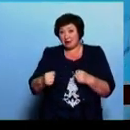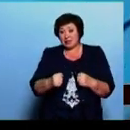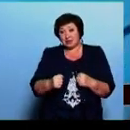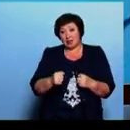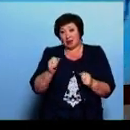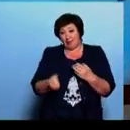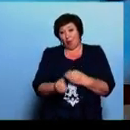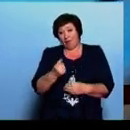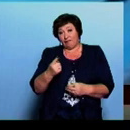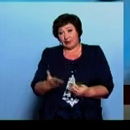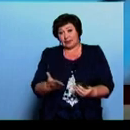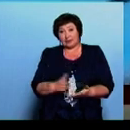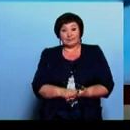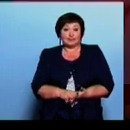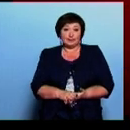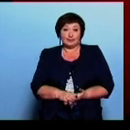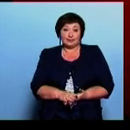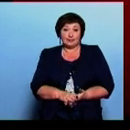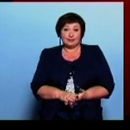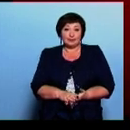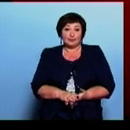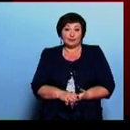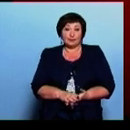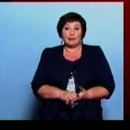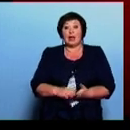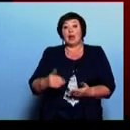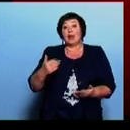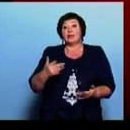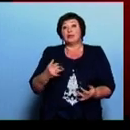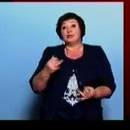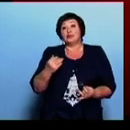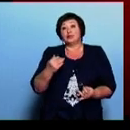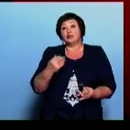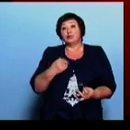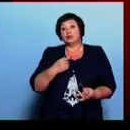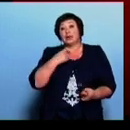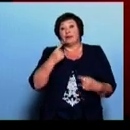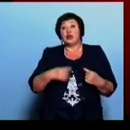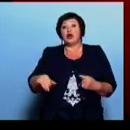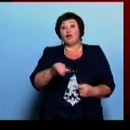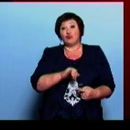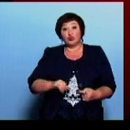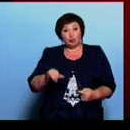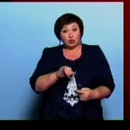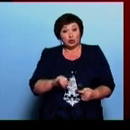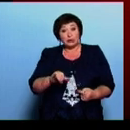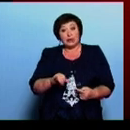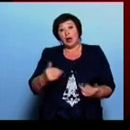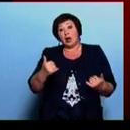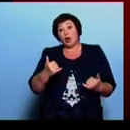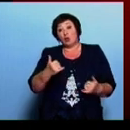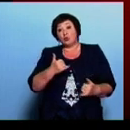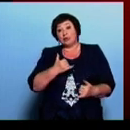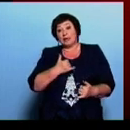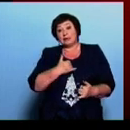Института нефти и газа УДГУ. В принципе, у нас возможны слабые